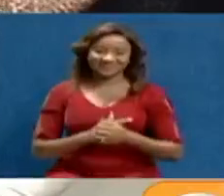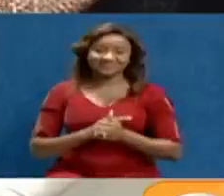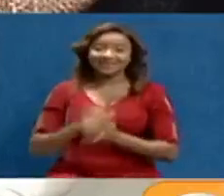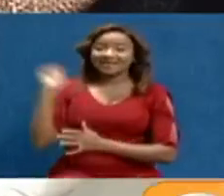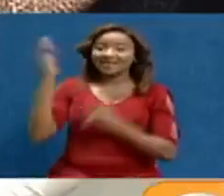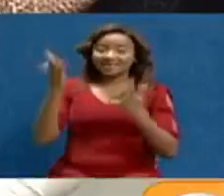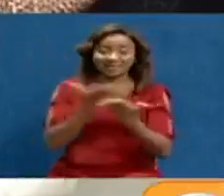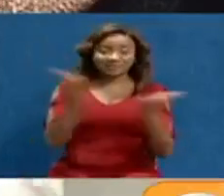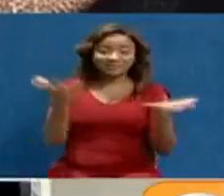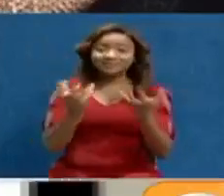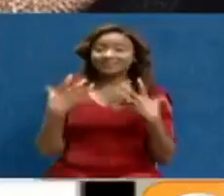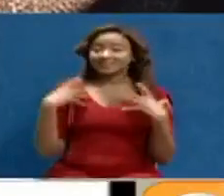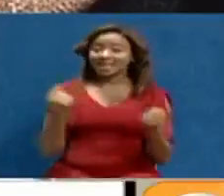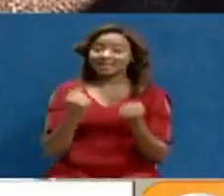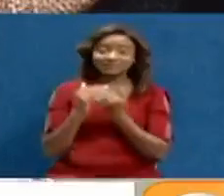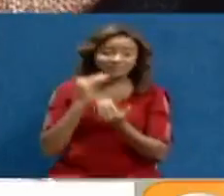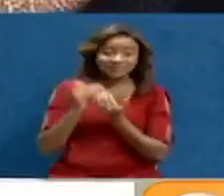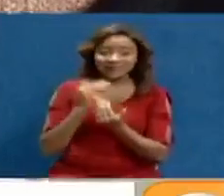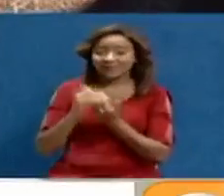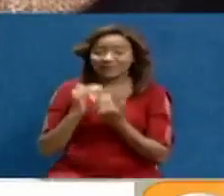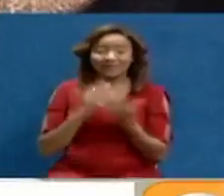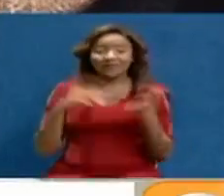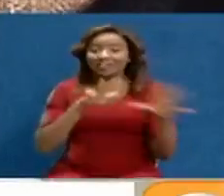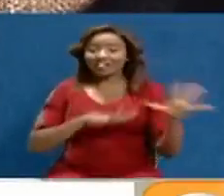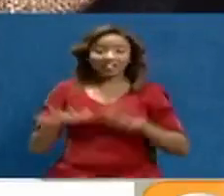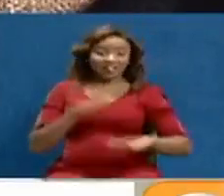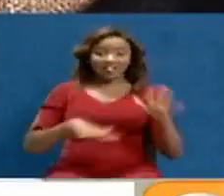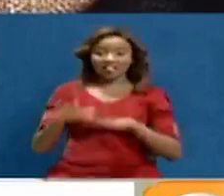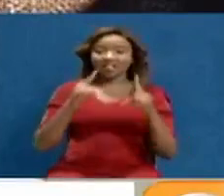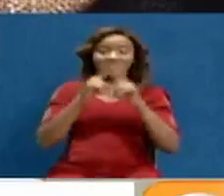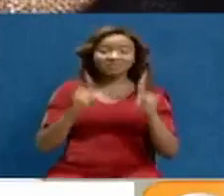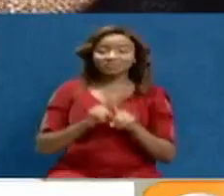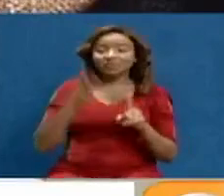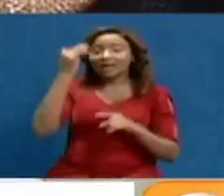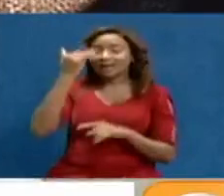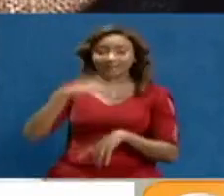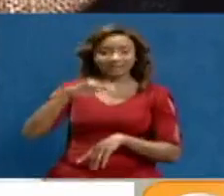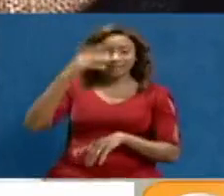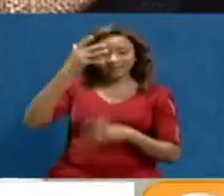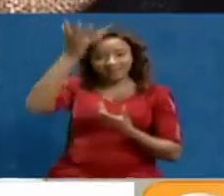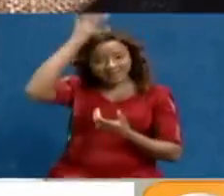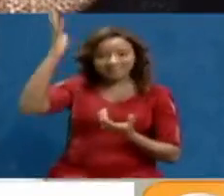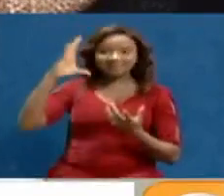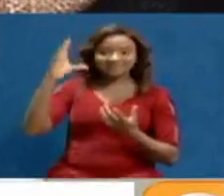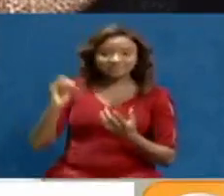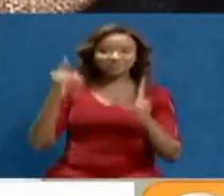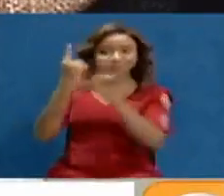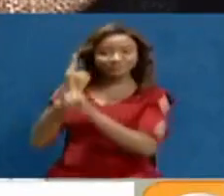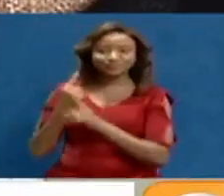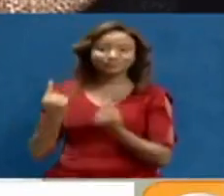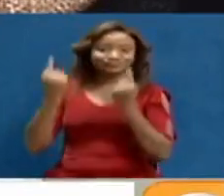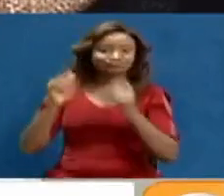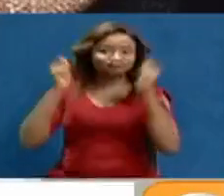Wakenya wanaohitaji huduma za afya wanaendelea kuhangaika huku mgomo wa hudumu wa afya ukiendelea kwa juma la tatu hivi